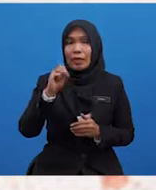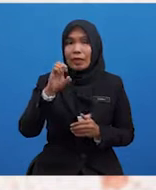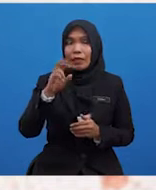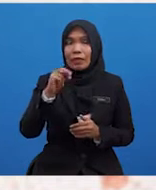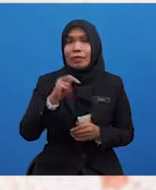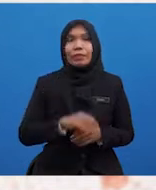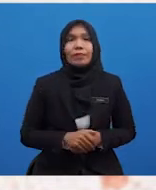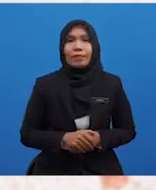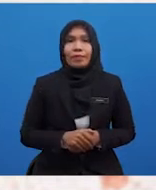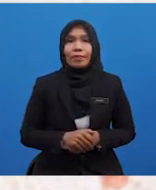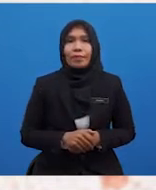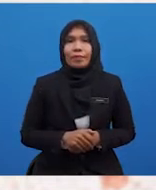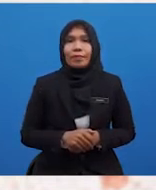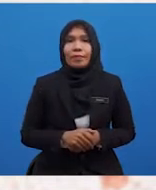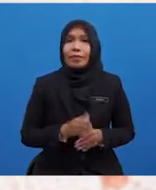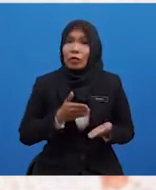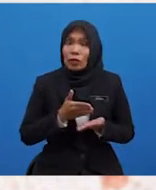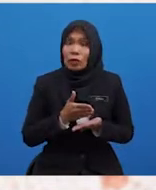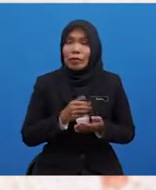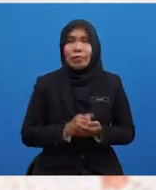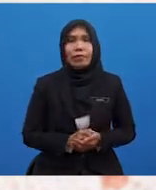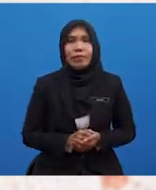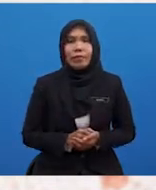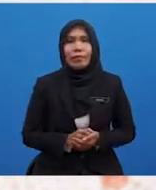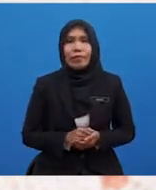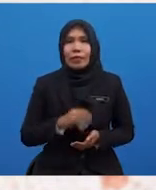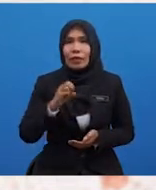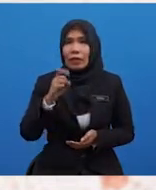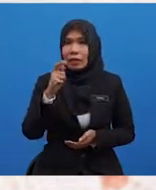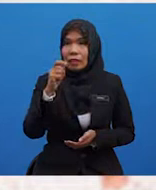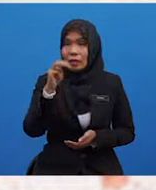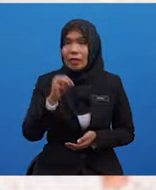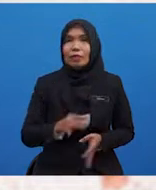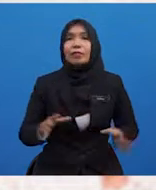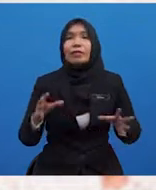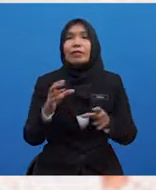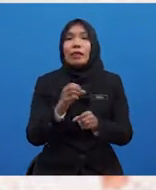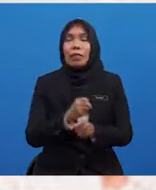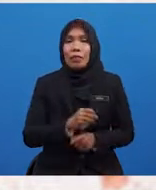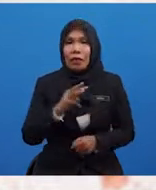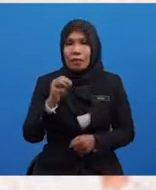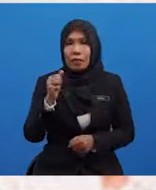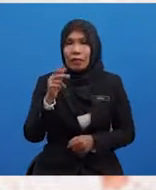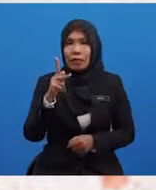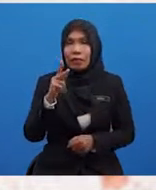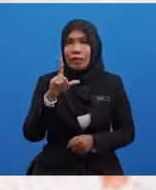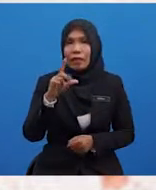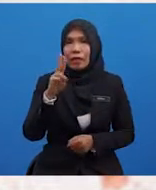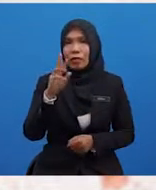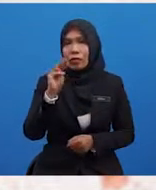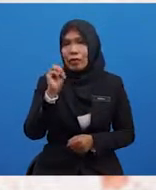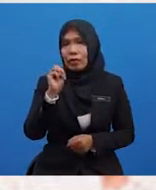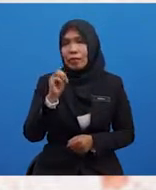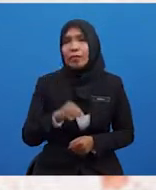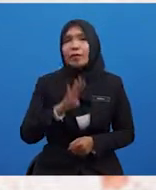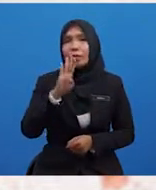Suruhanjaya Tenaga kemudiannya akan mendapatkan maklum balas dan dokumen